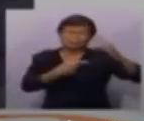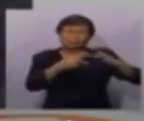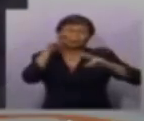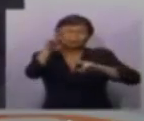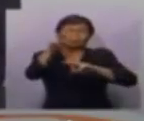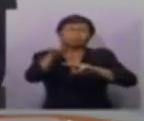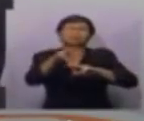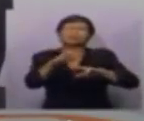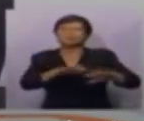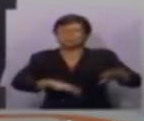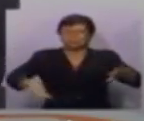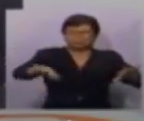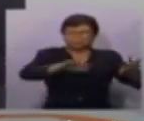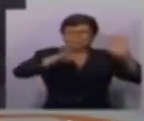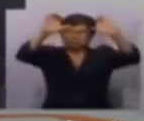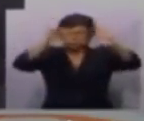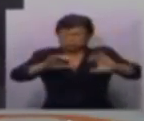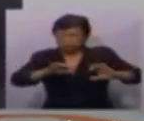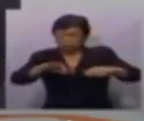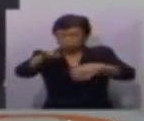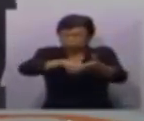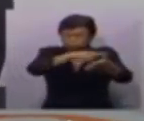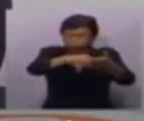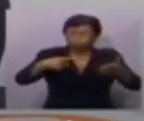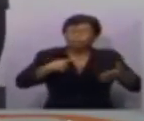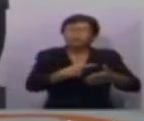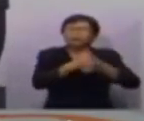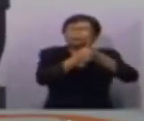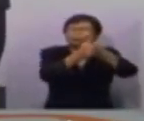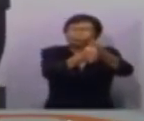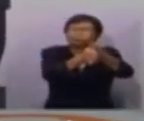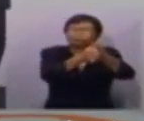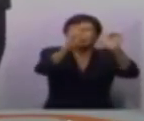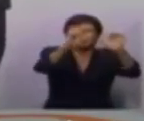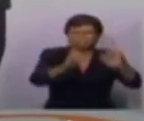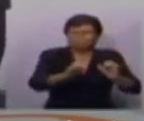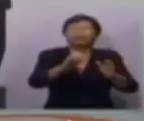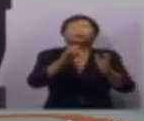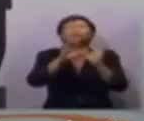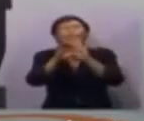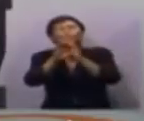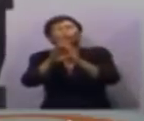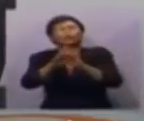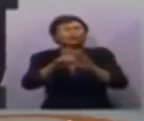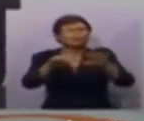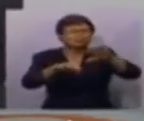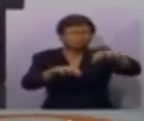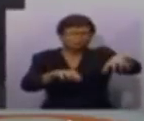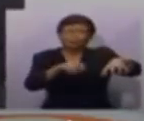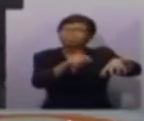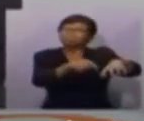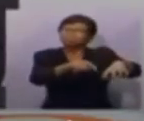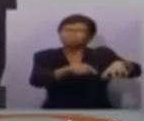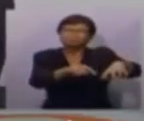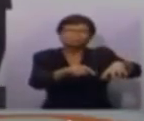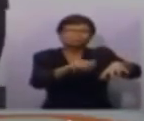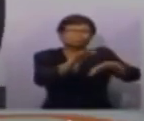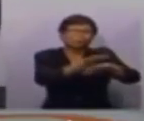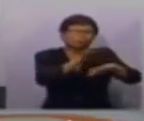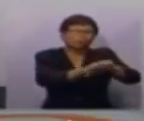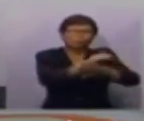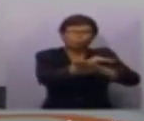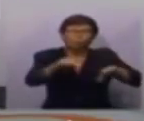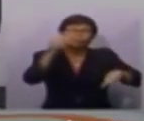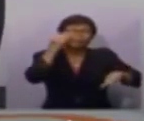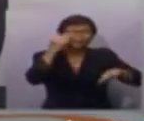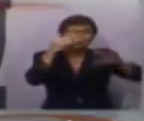pola pengundian, dia mengikut komposisi etnik. Kita tahu kalau di kawasan mutlak majoriti bukan